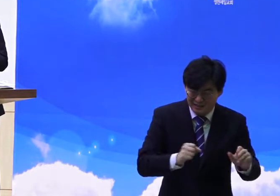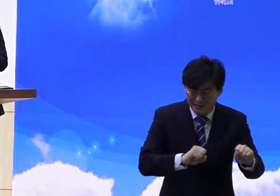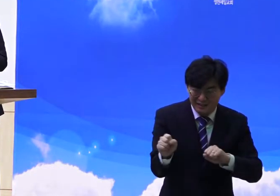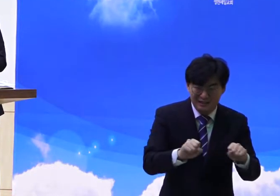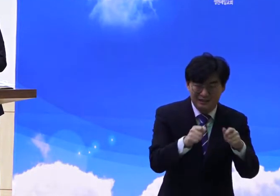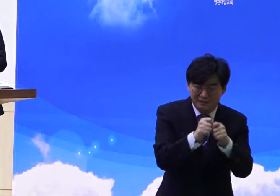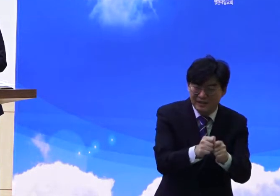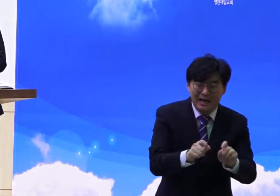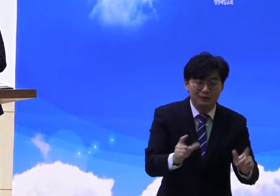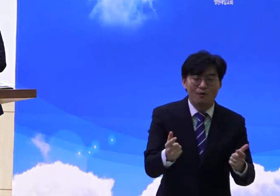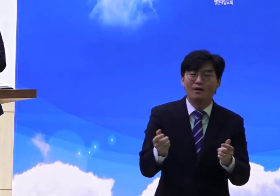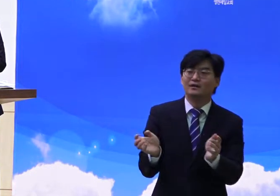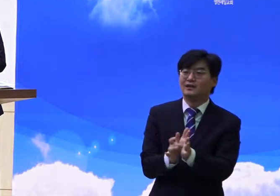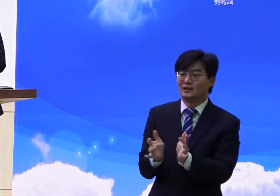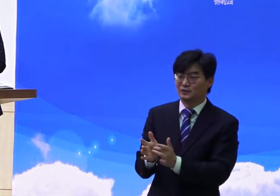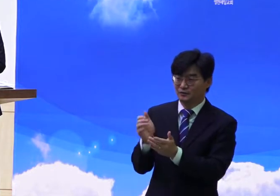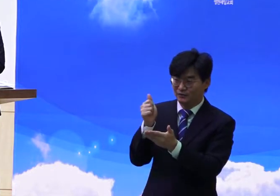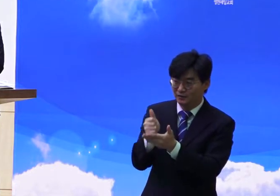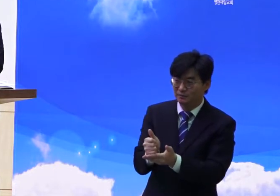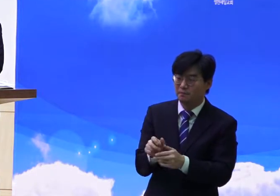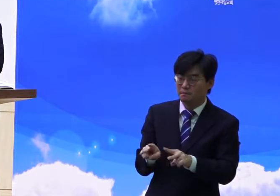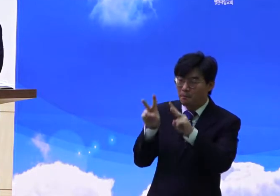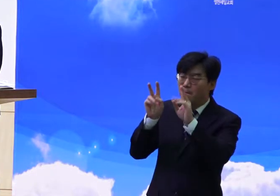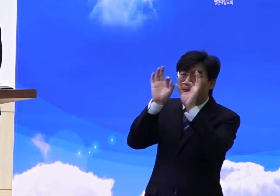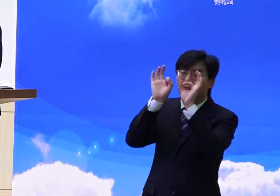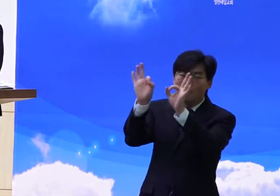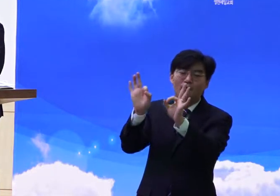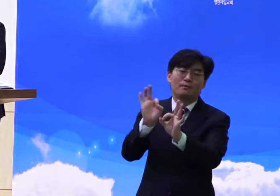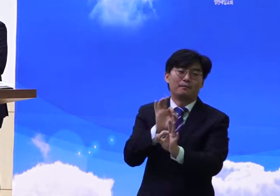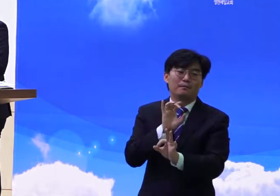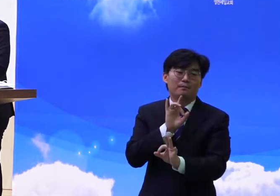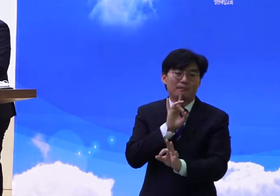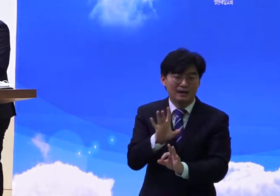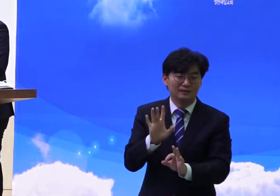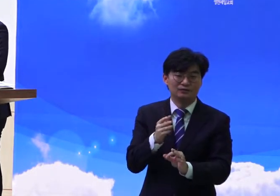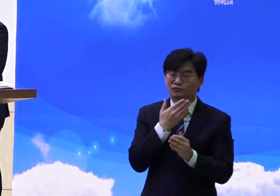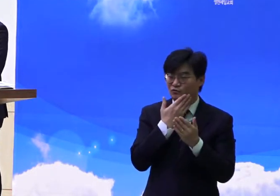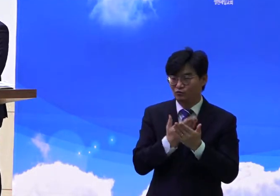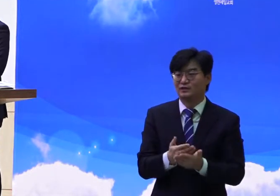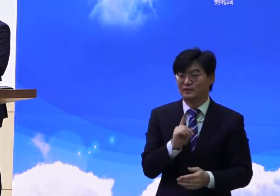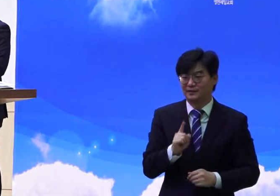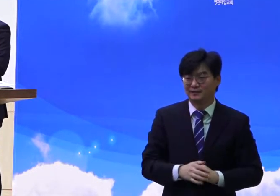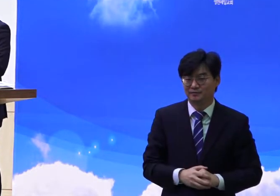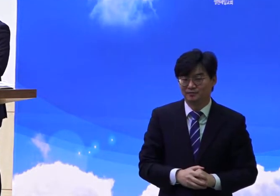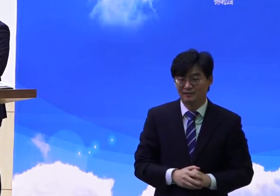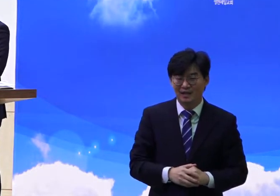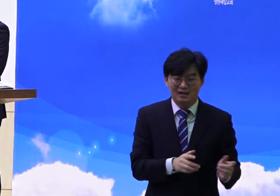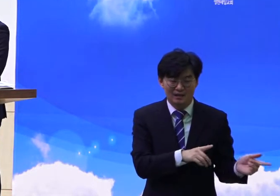속에서 바라보는 것, 그것이 내가 해야 할 본질의 사명이 되어야 하는 것입니다.